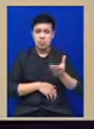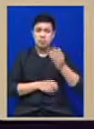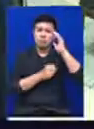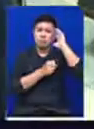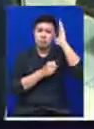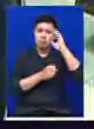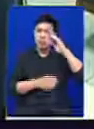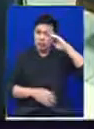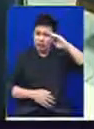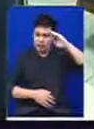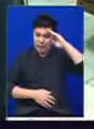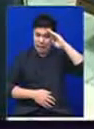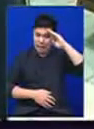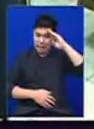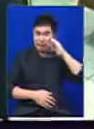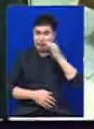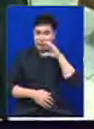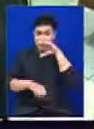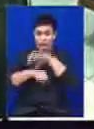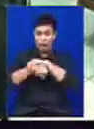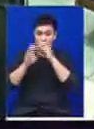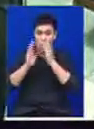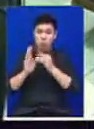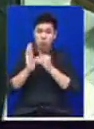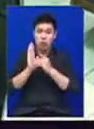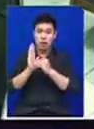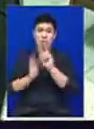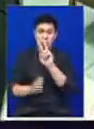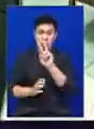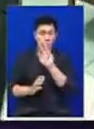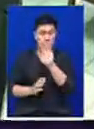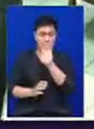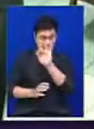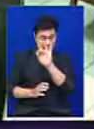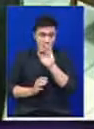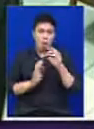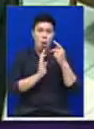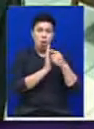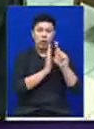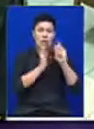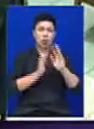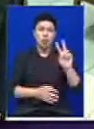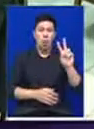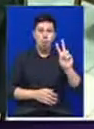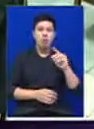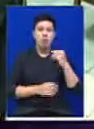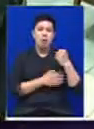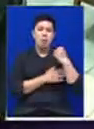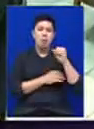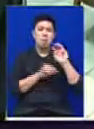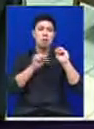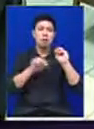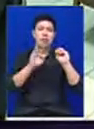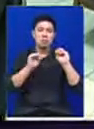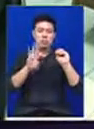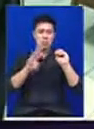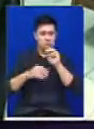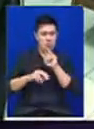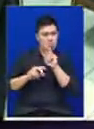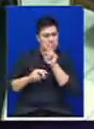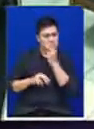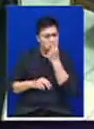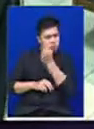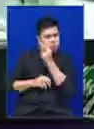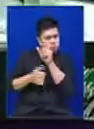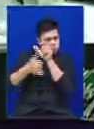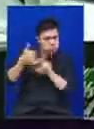ตัวบุคคลในกรุงเทพมหานคร8คนและจังหวัดขอนแก่นอีก2คนโดยใช้อำนาจตรามาตรา44หลังจากที่มีการติดตามพฤติกรรมการ